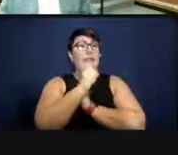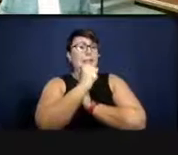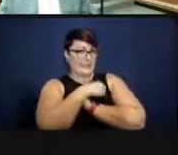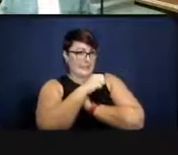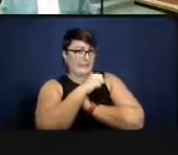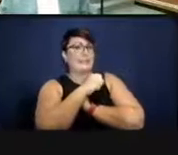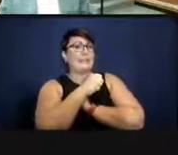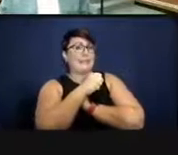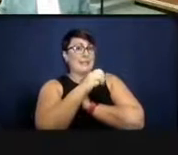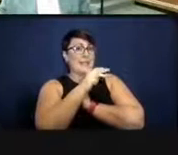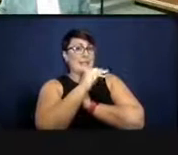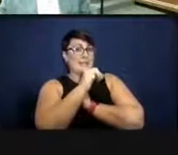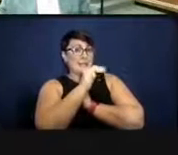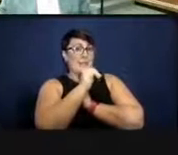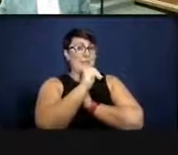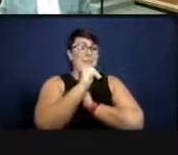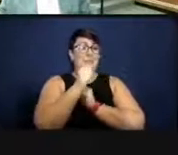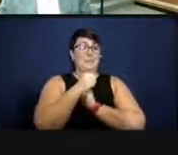نعم،